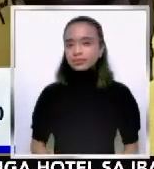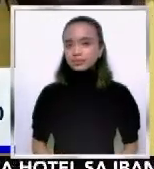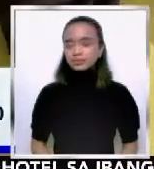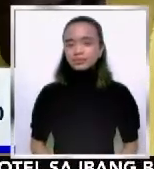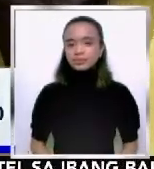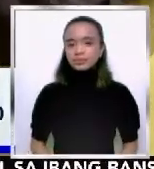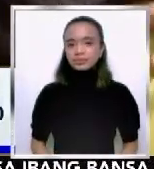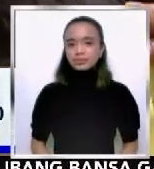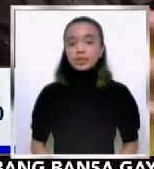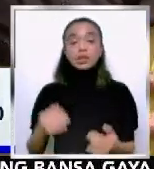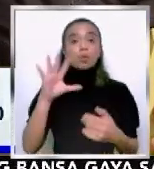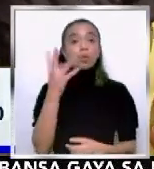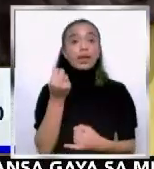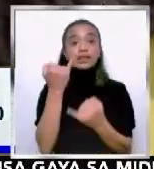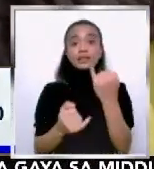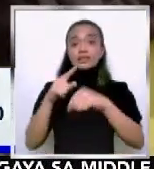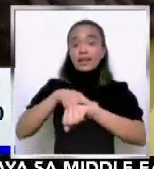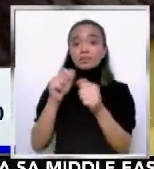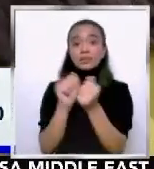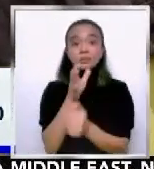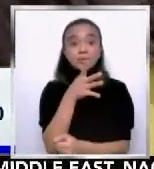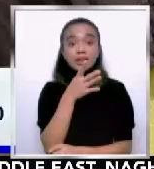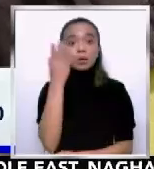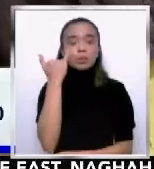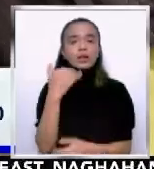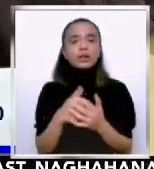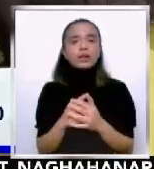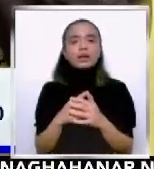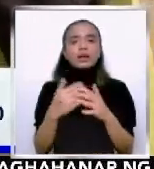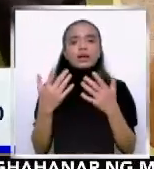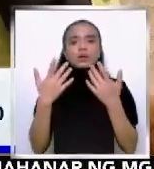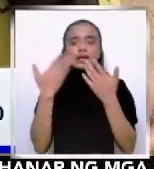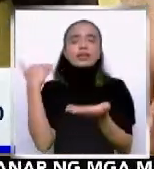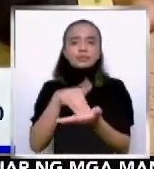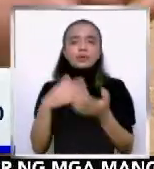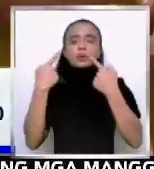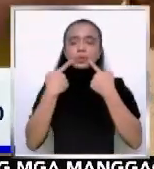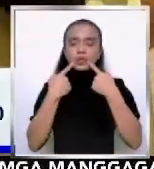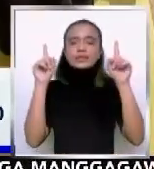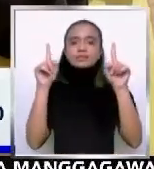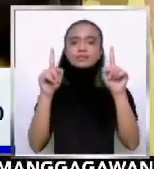Muli niyang nakapiling ang kanyang ina matapos makamit ang pansamantalang kalayaan. Napili po